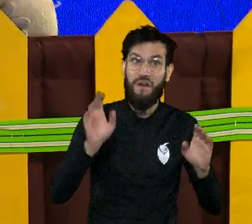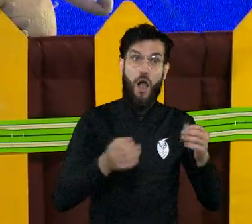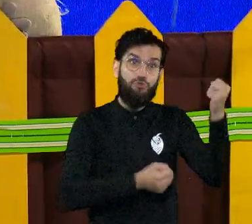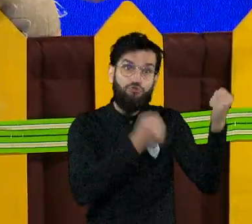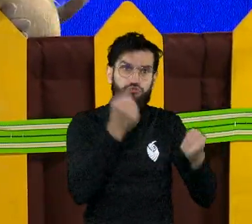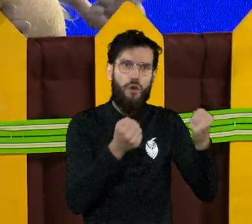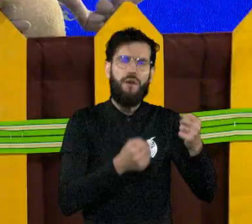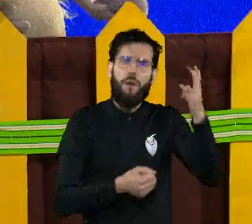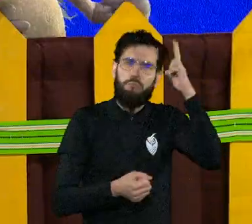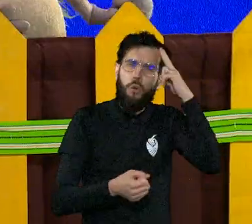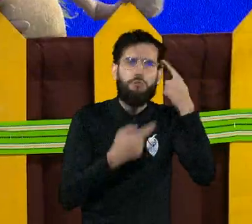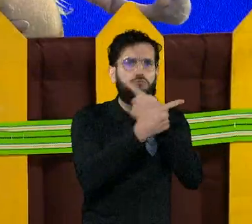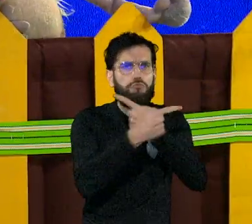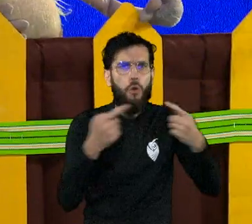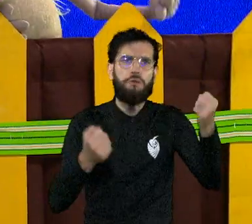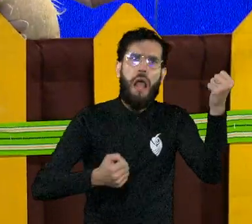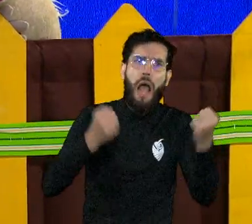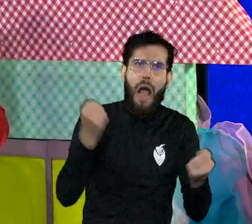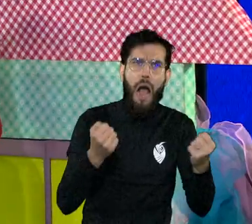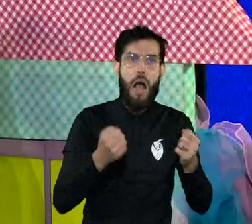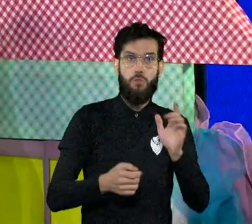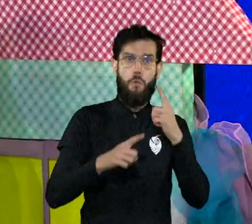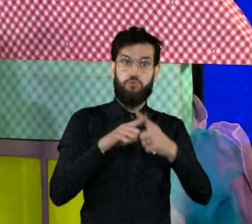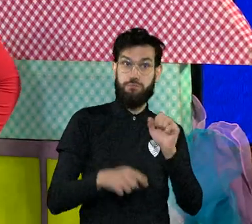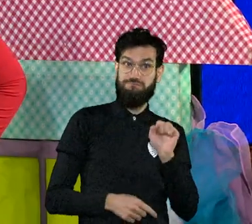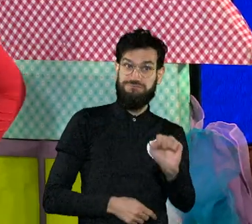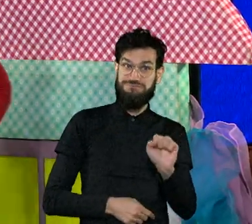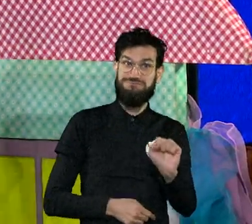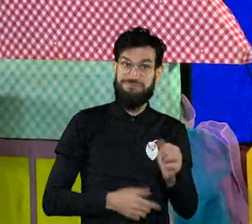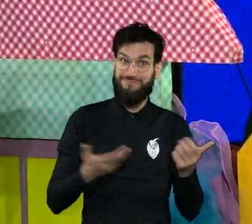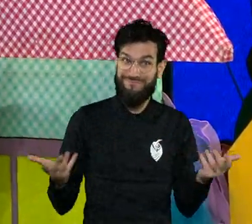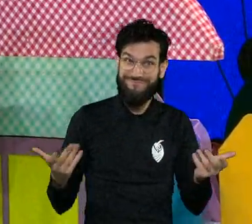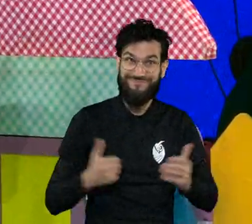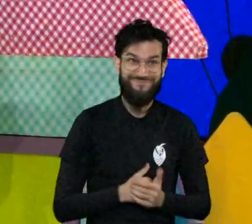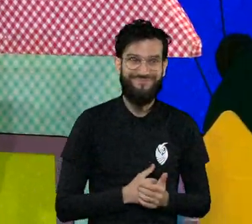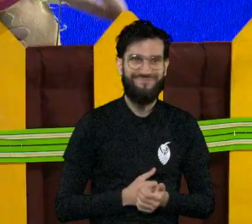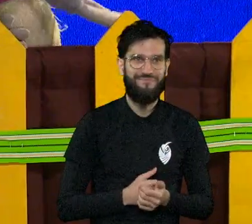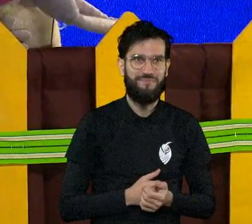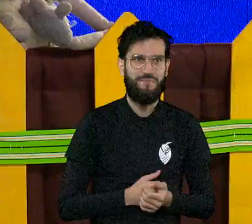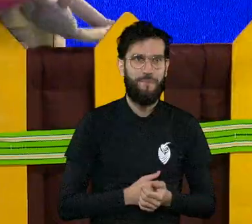spoznali veľa aut, aj sme poriadne trúbili. Tutut!